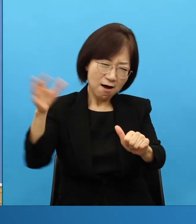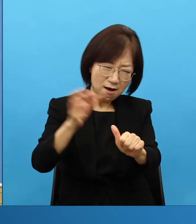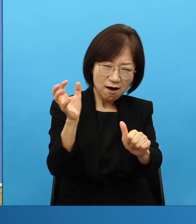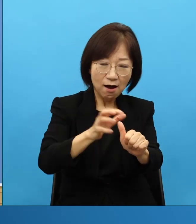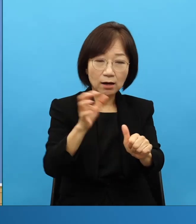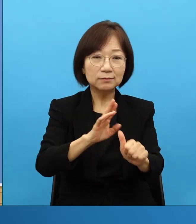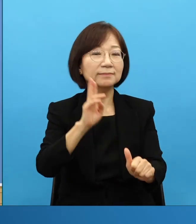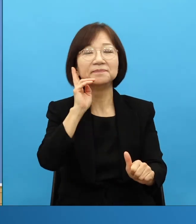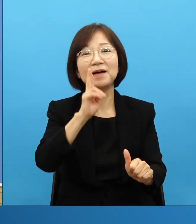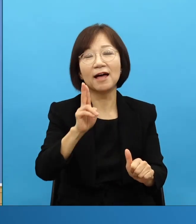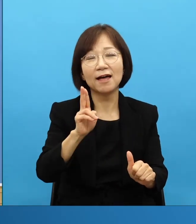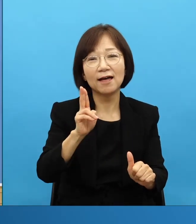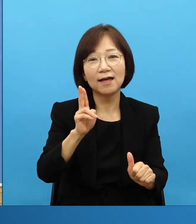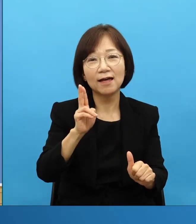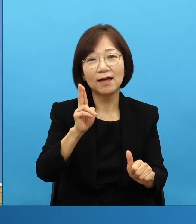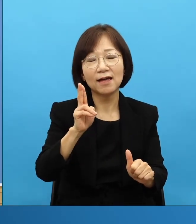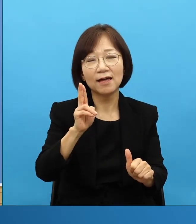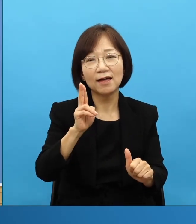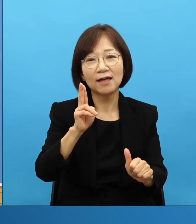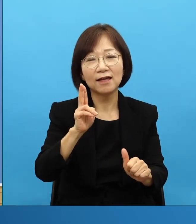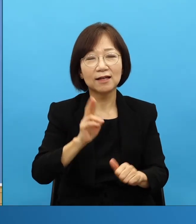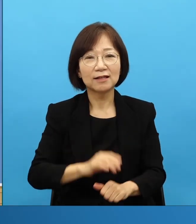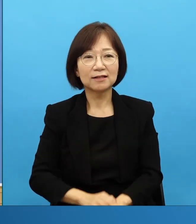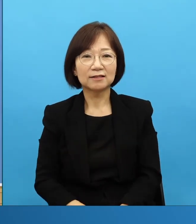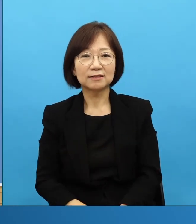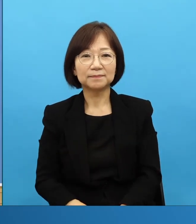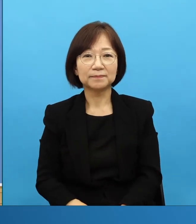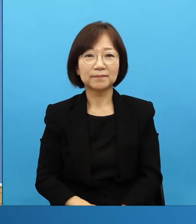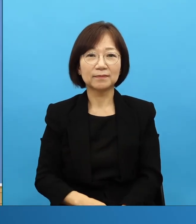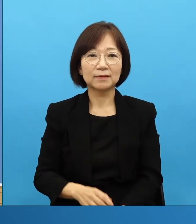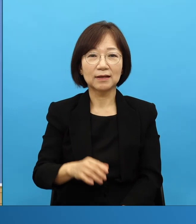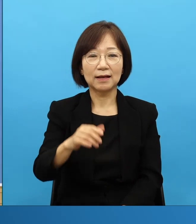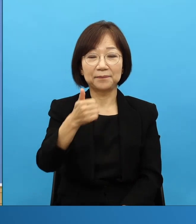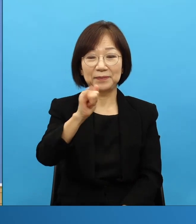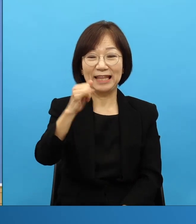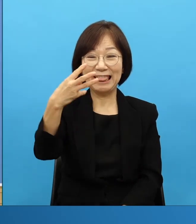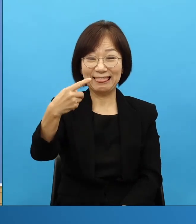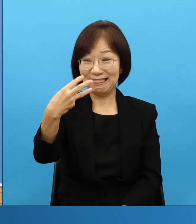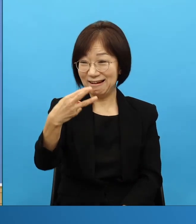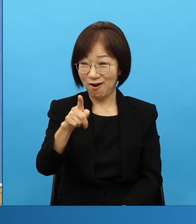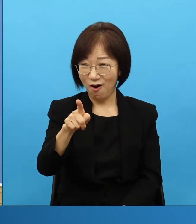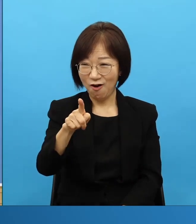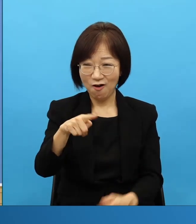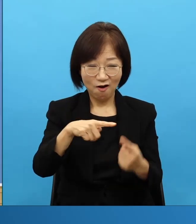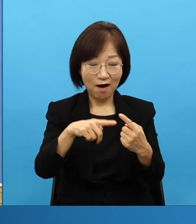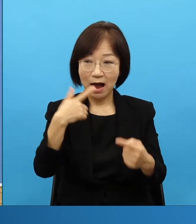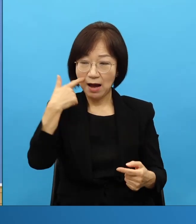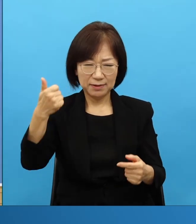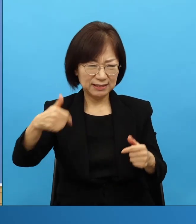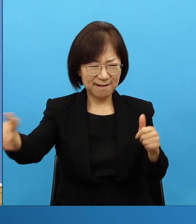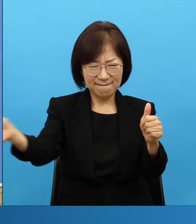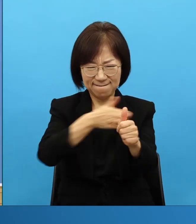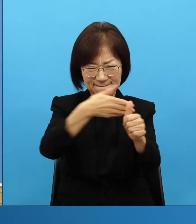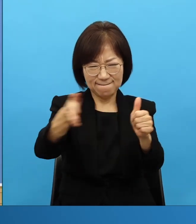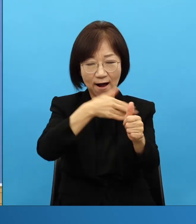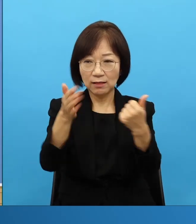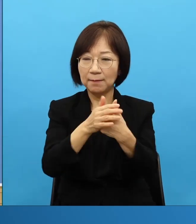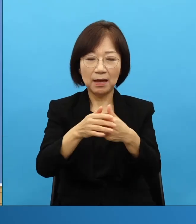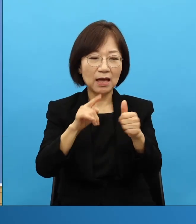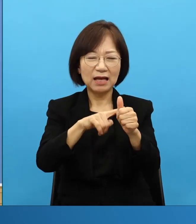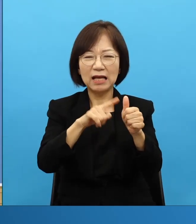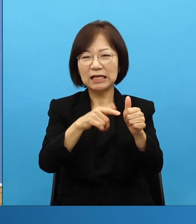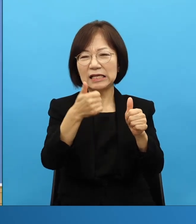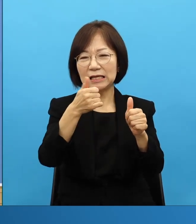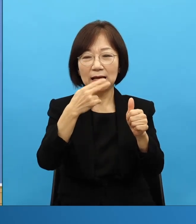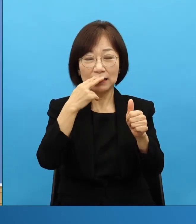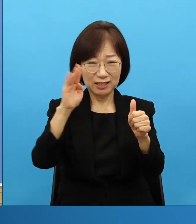even try to raise a knife before his dad. 뭐 히틀러는 아버지 너무 많이 맞아가 도망가야 될 정도로 많이. And Hitler, he was beaten up by his father so